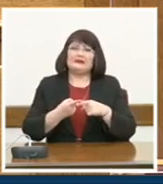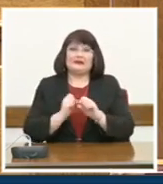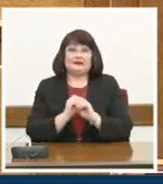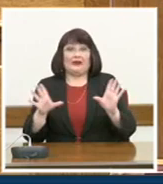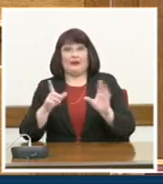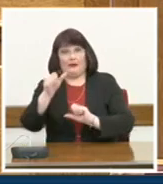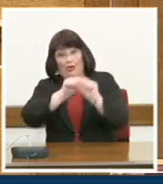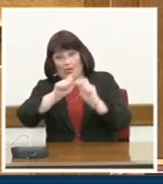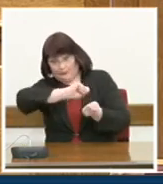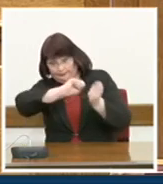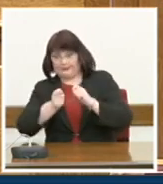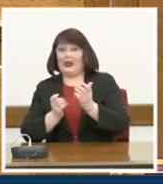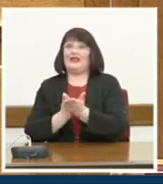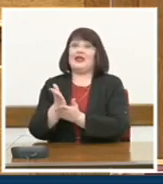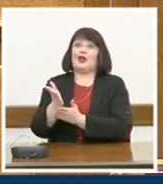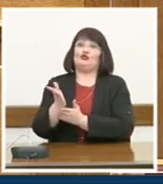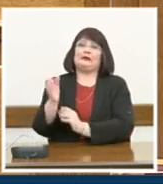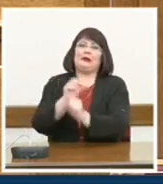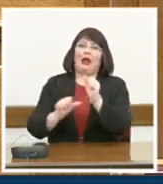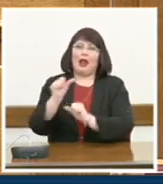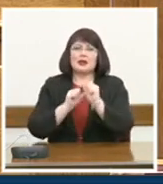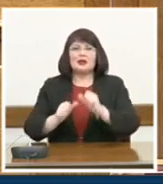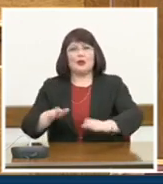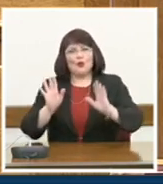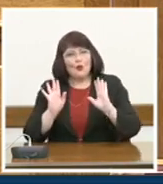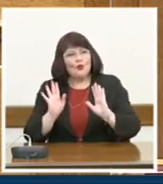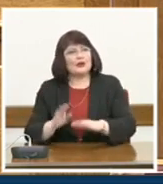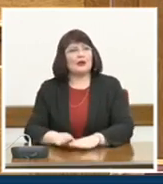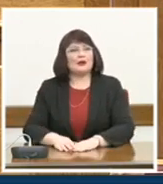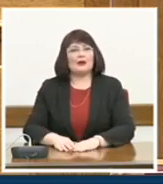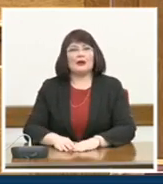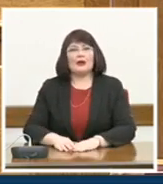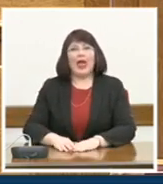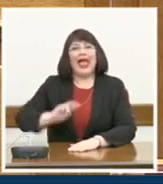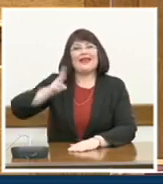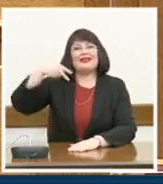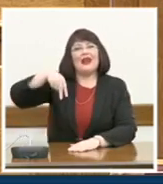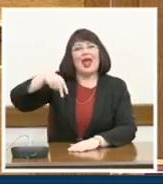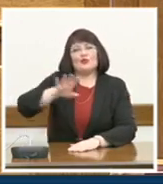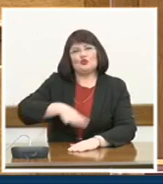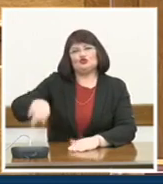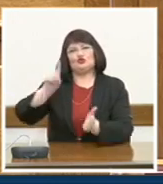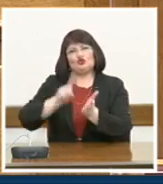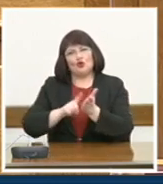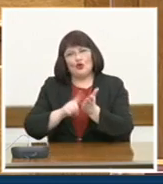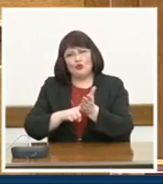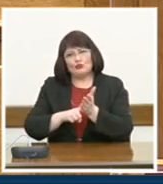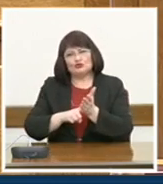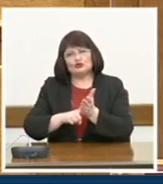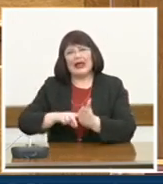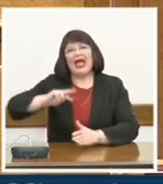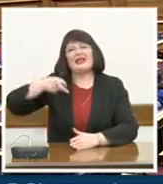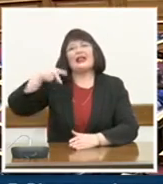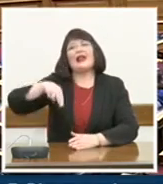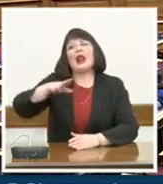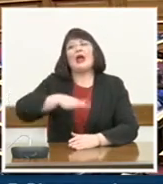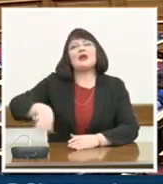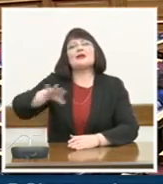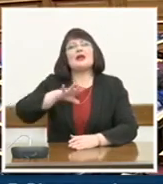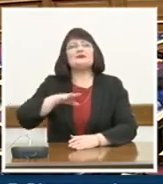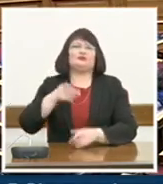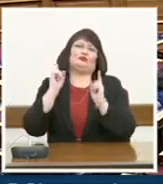σημερινής δικαιοσύνης, που από τη στιγμή που καλείται να εφαρμόσει αντιλαϊκούς νόμους, θα πάρει και αντιλαϊκές αποφάσεις.